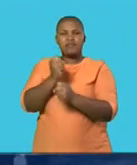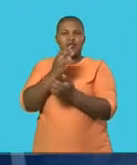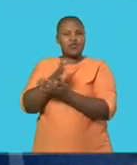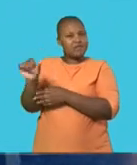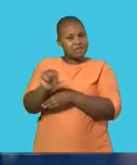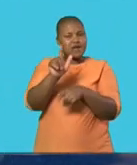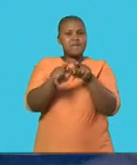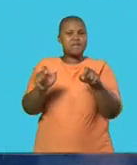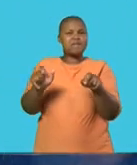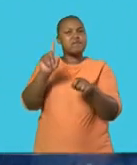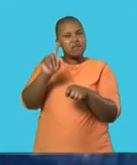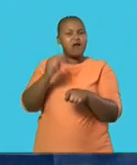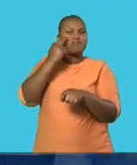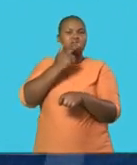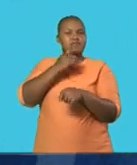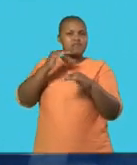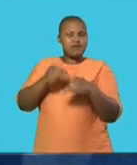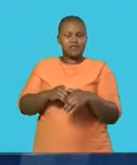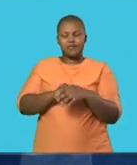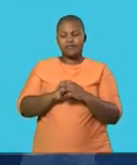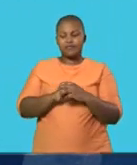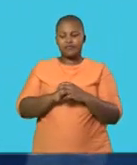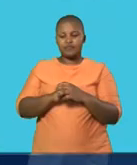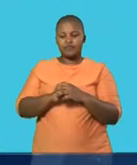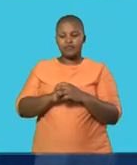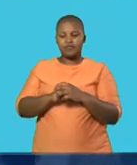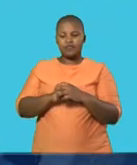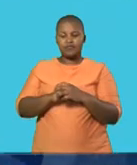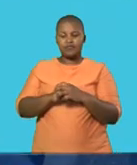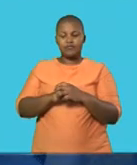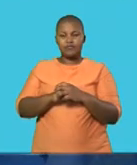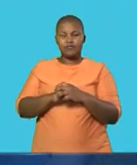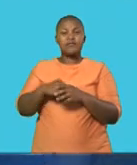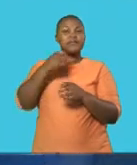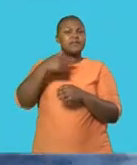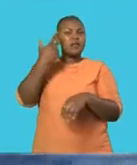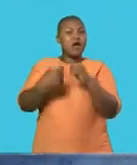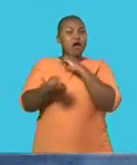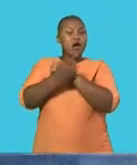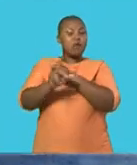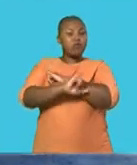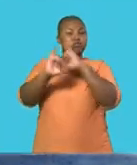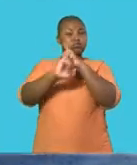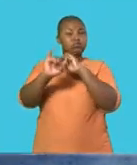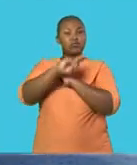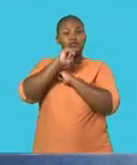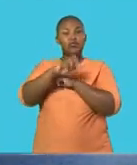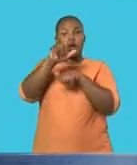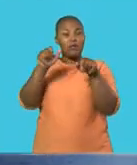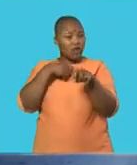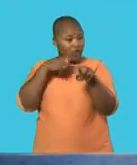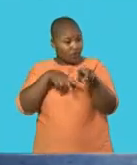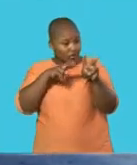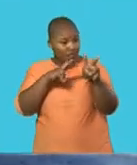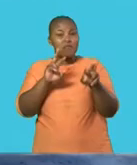bebe nobuntu. Mina ngavelelwa intembi lapho engadlwengulwa khona, abantu bebhekile ngithathwa, kwenzeka futhi umntana